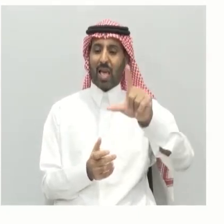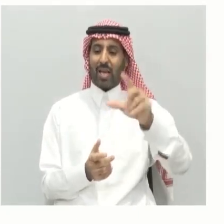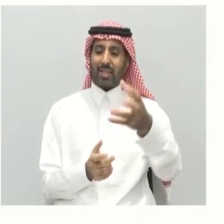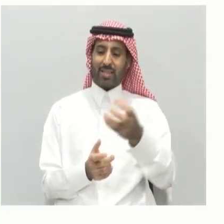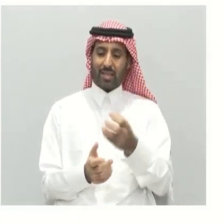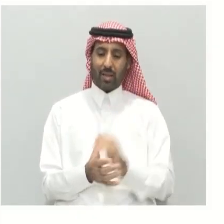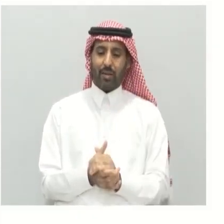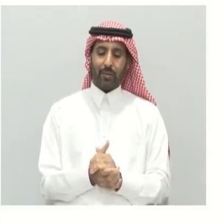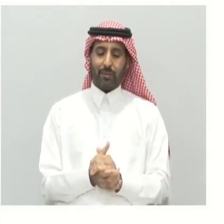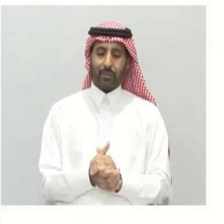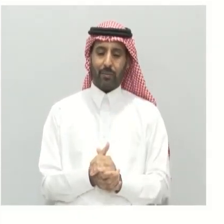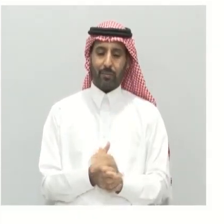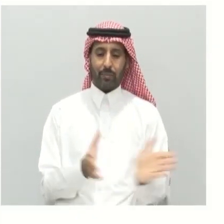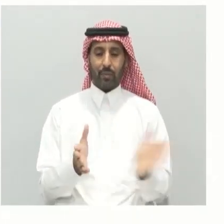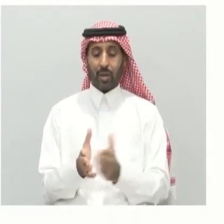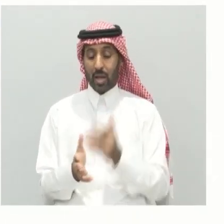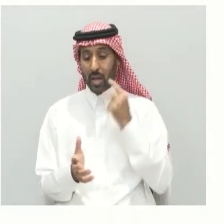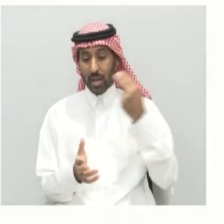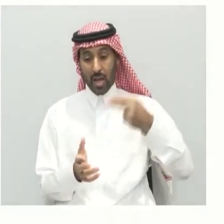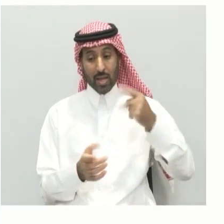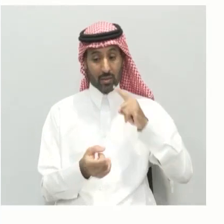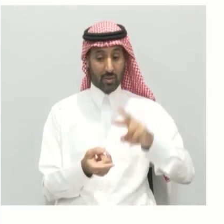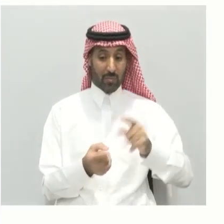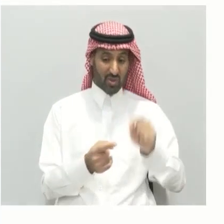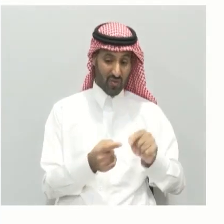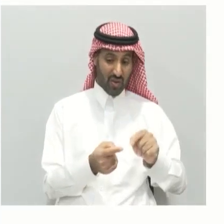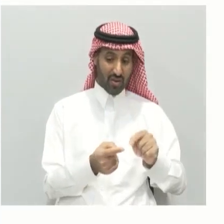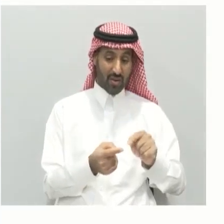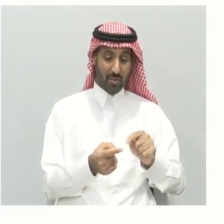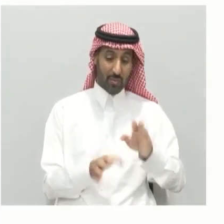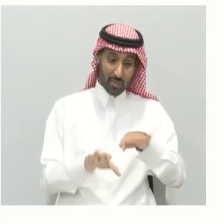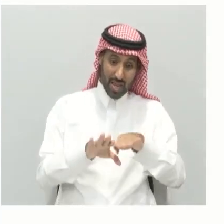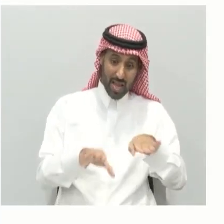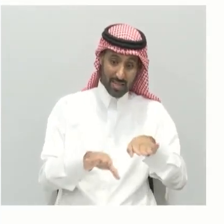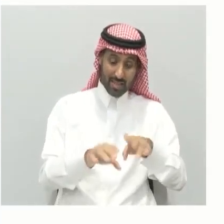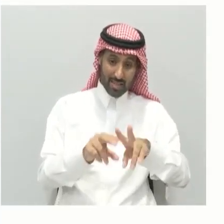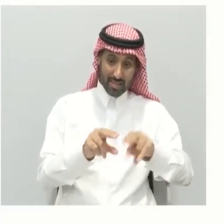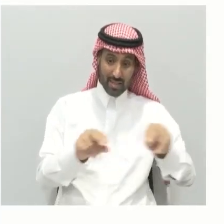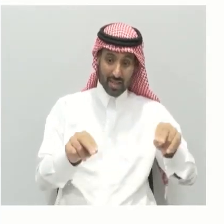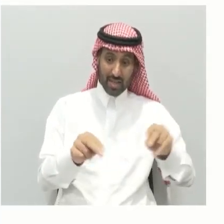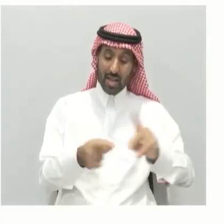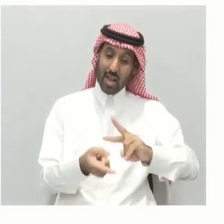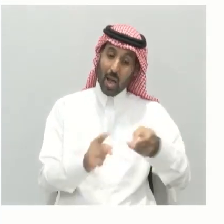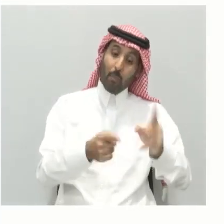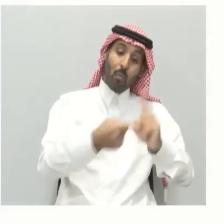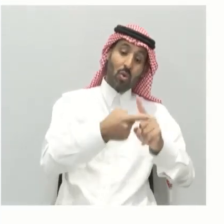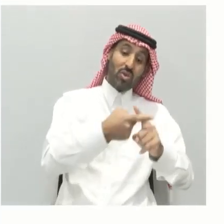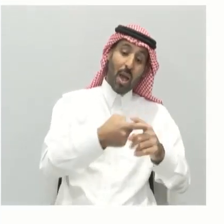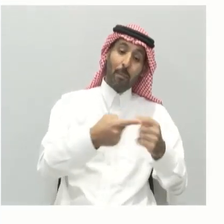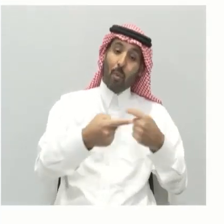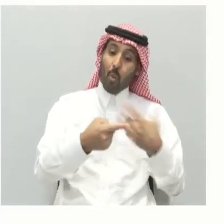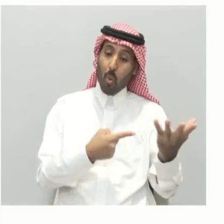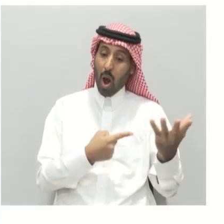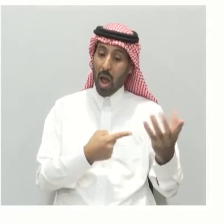له ماذا اختزال الهيدروجين من صفر من متعادل الى موجب واحد